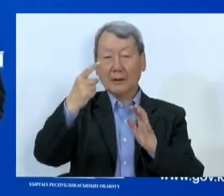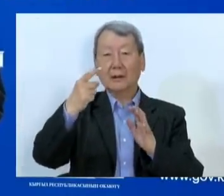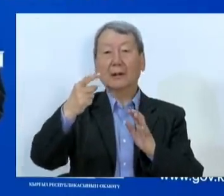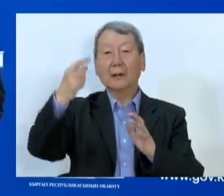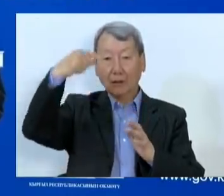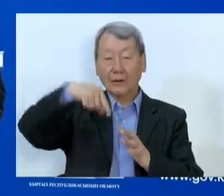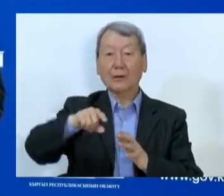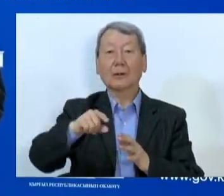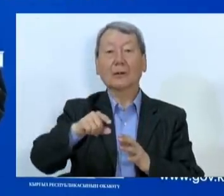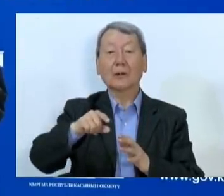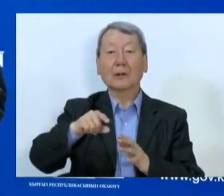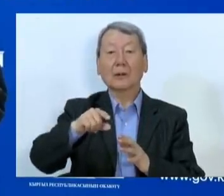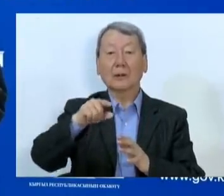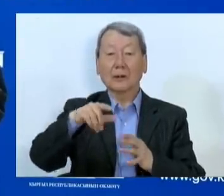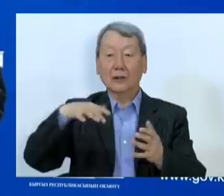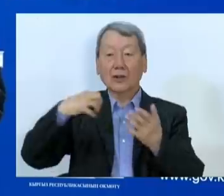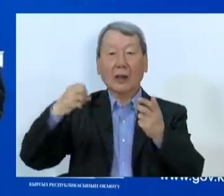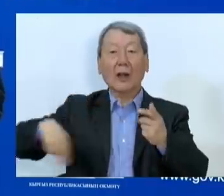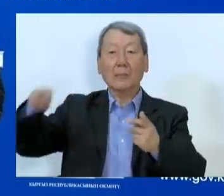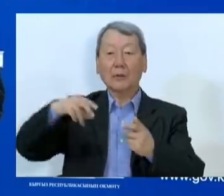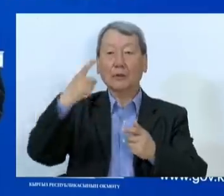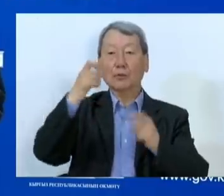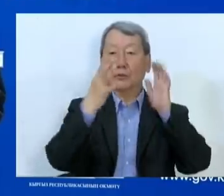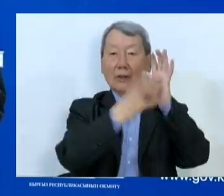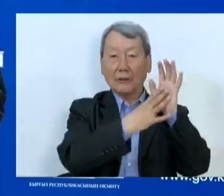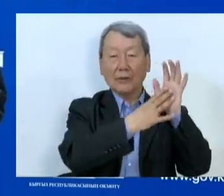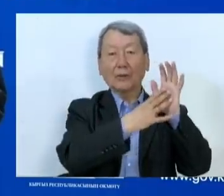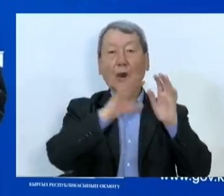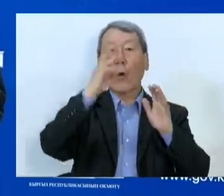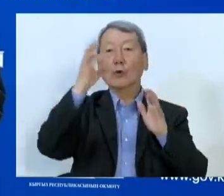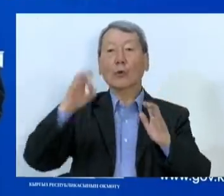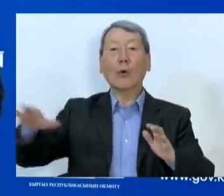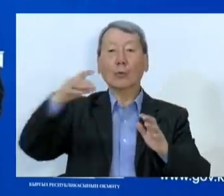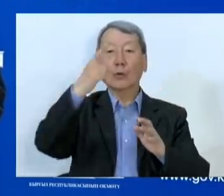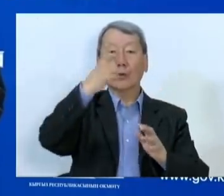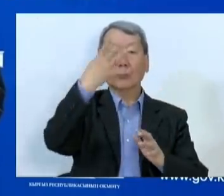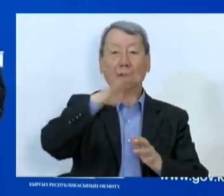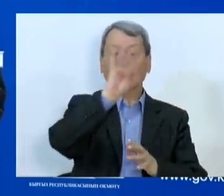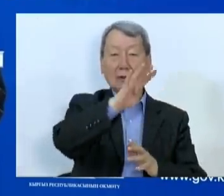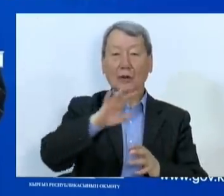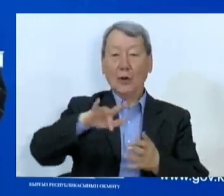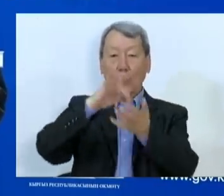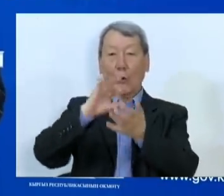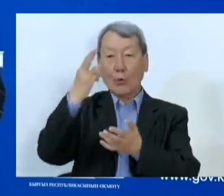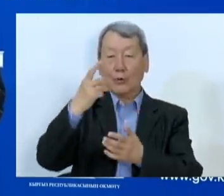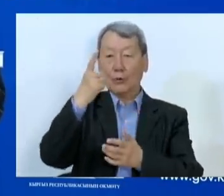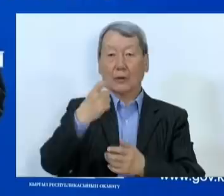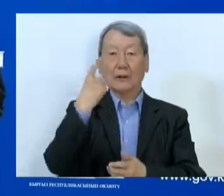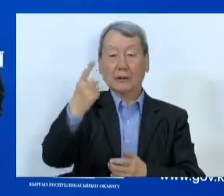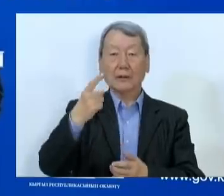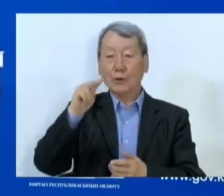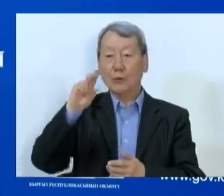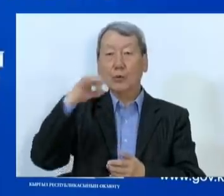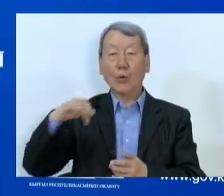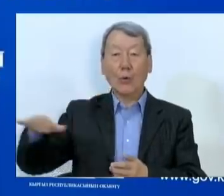631 учурдун ичинде Жалал Абад областында 109, Ош областында 154, Ош шаарында